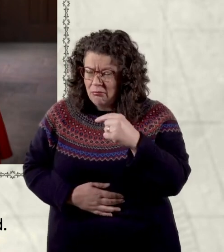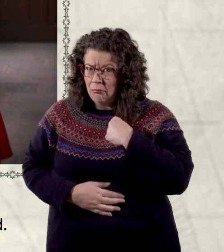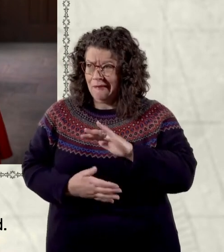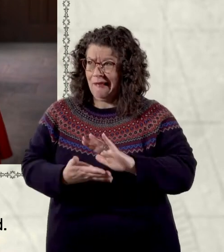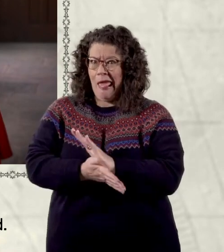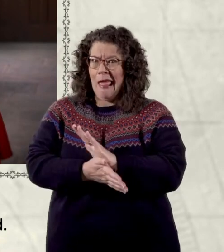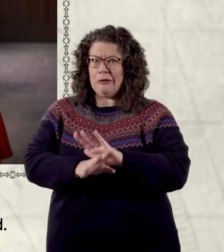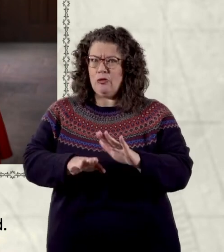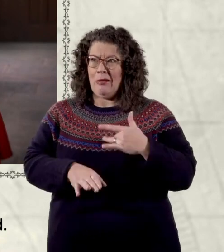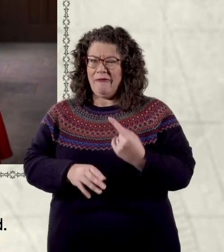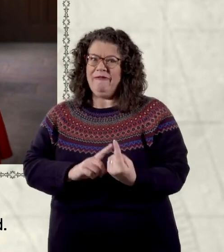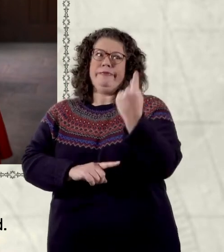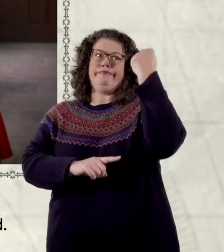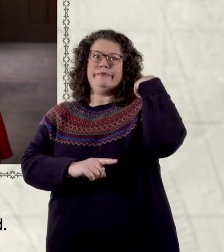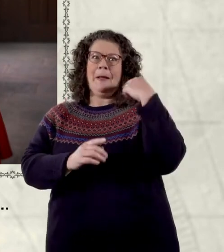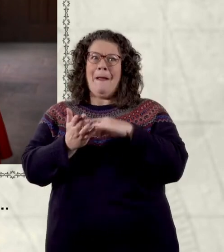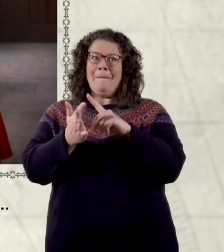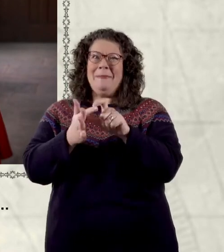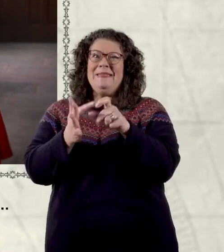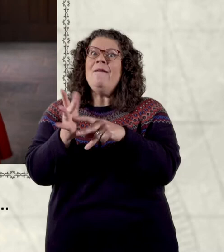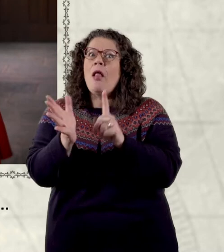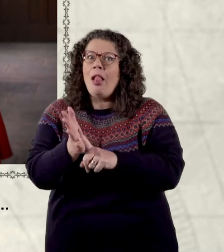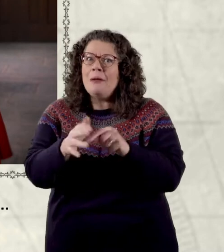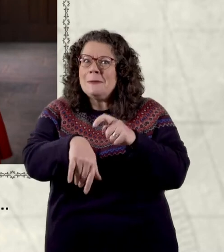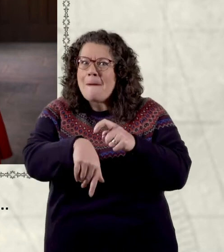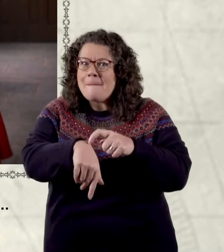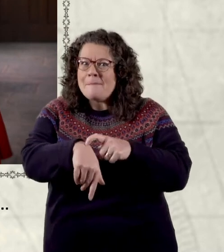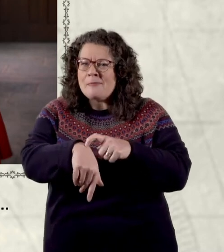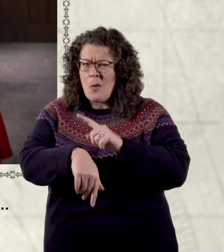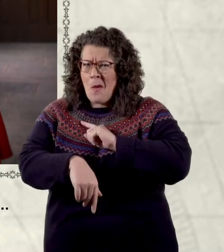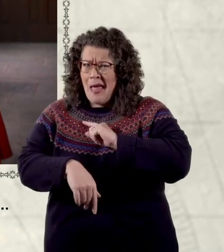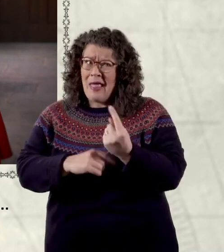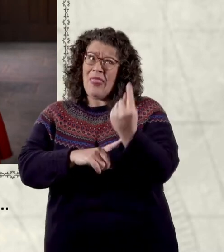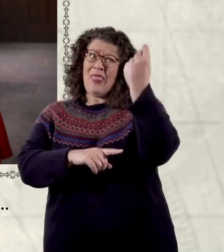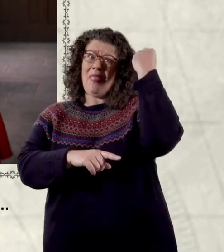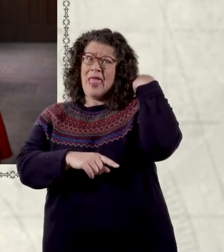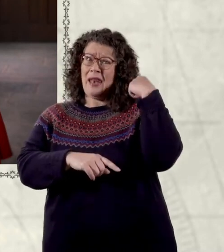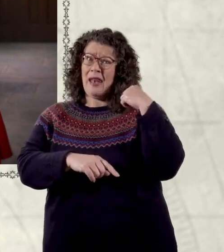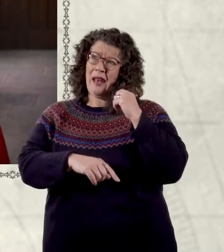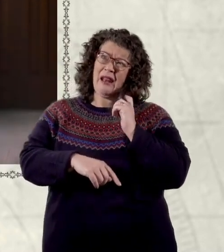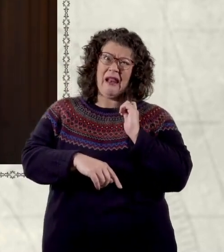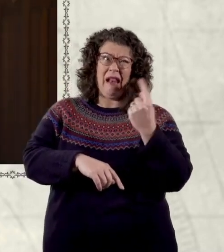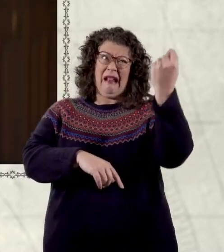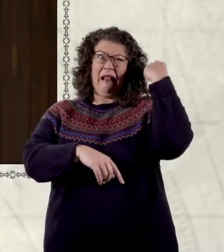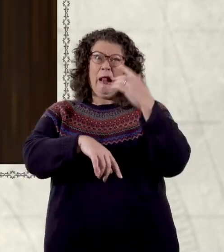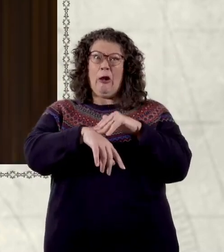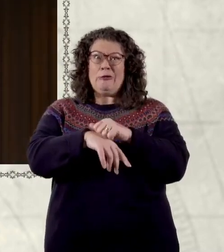o gwmpas yn y canol oesoedd. Oedd ei pwdin Nadolig nhw yn swno'n